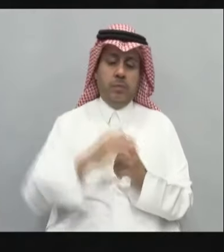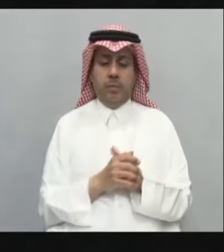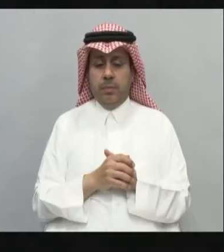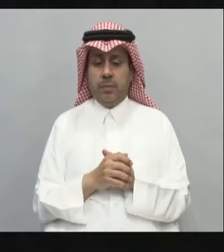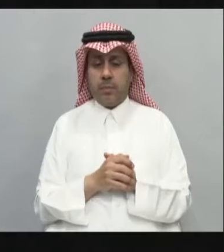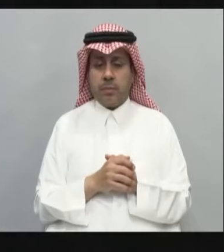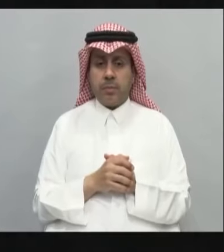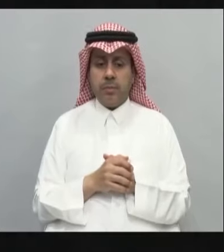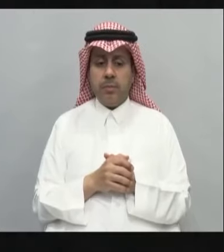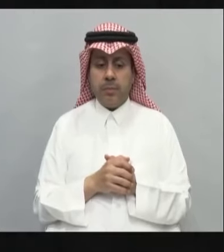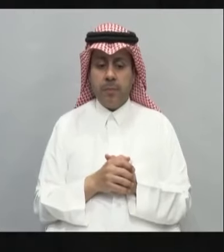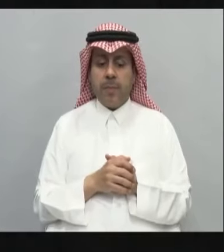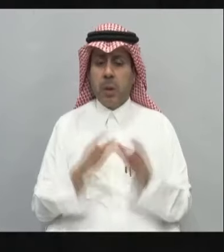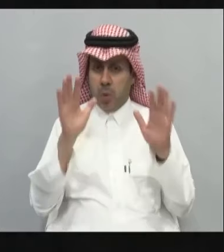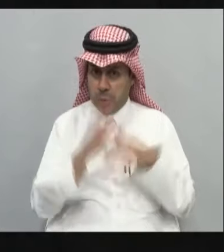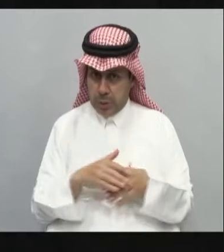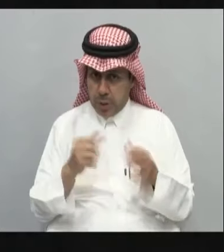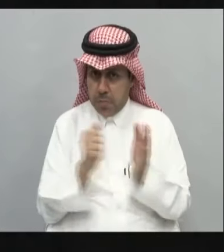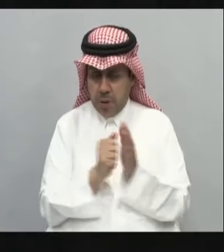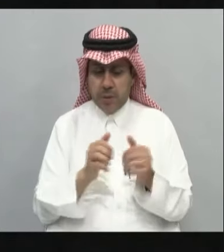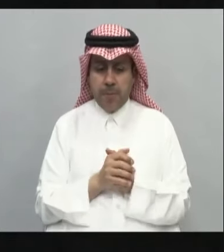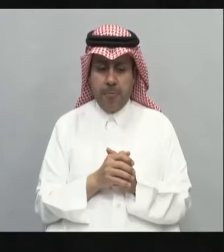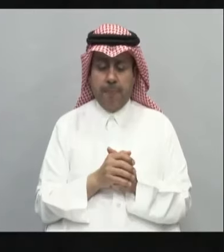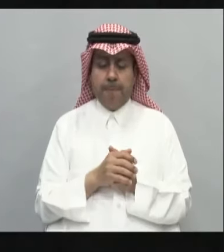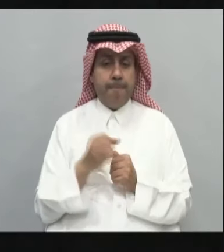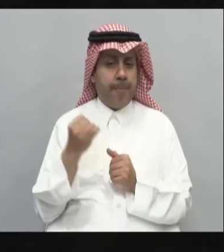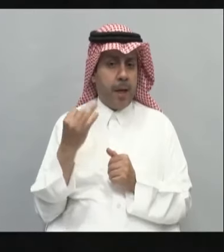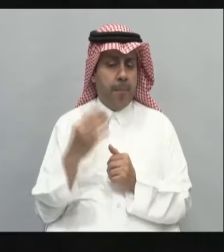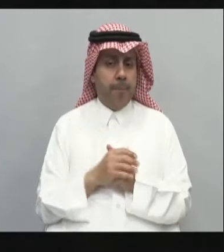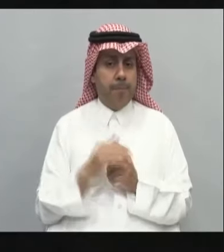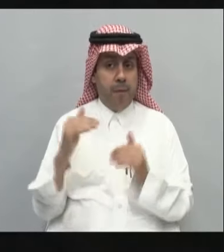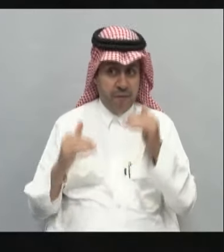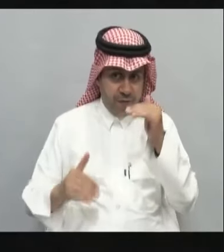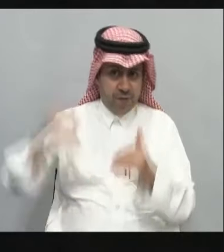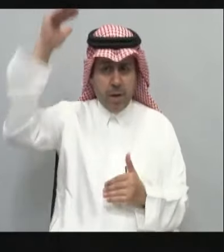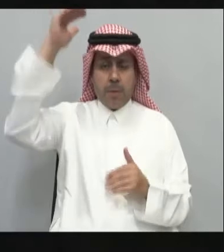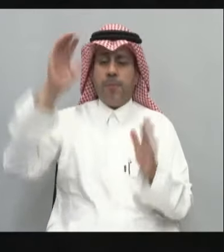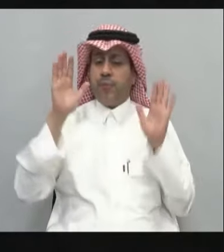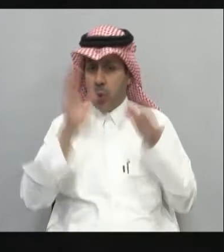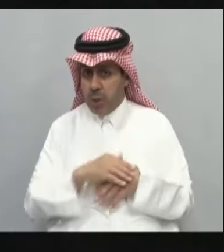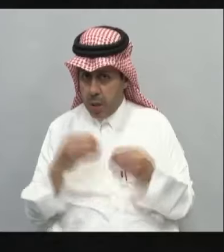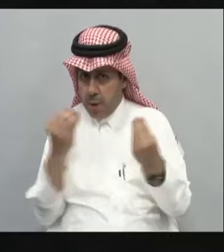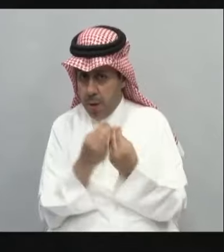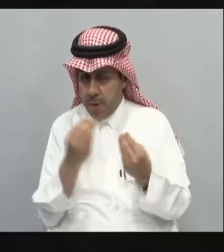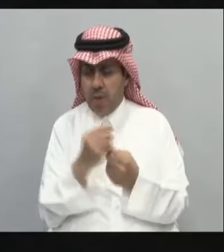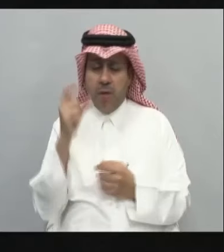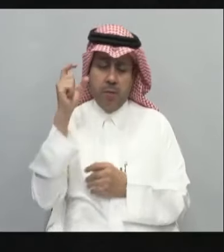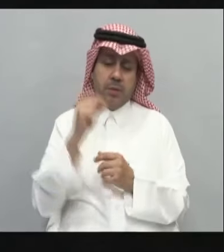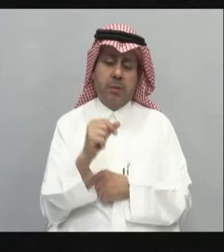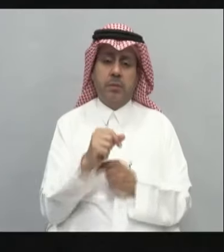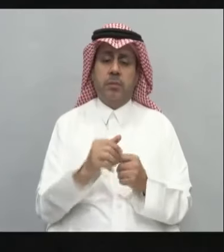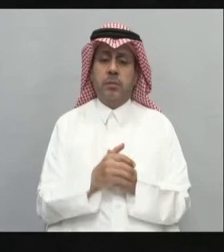فذلك الذي يؤديها في بيته كم تفرق بينه وبين الجماعه